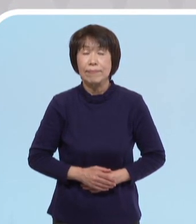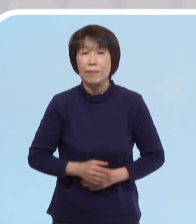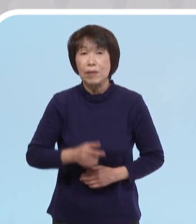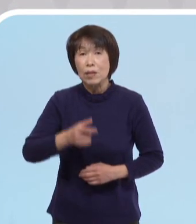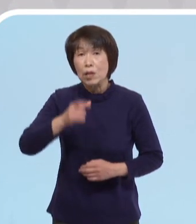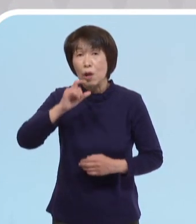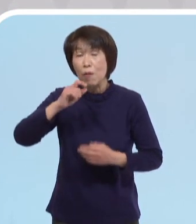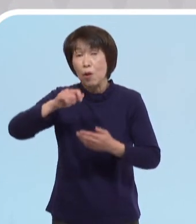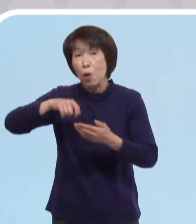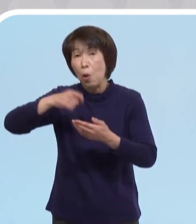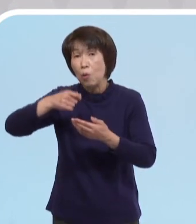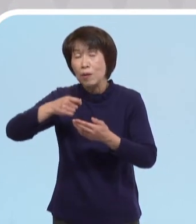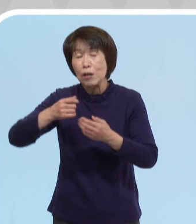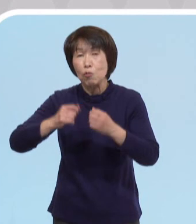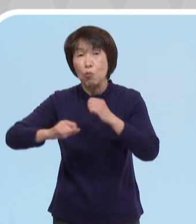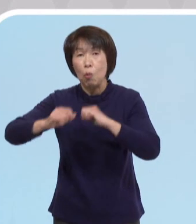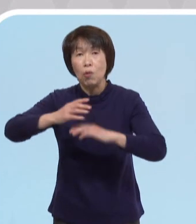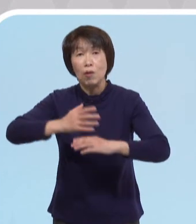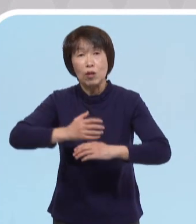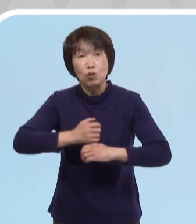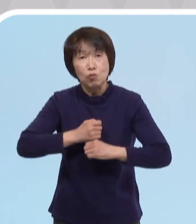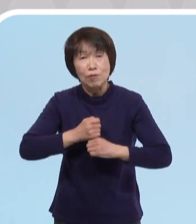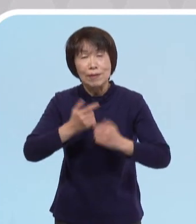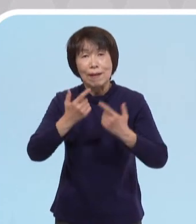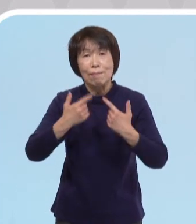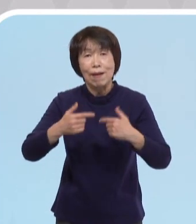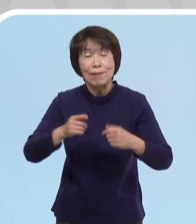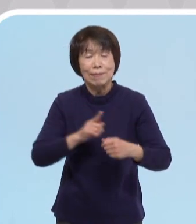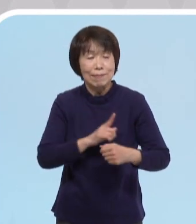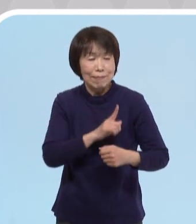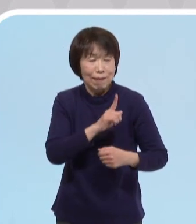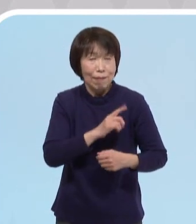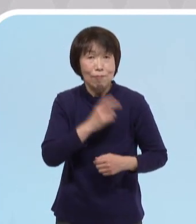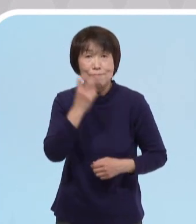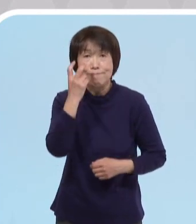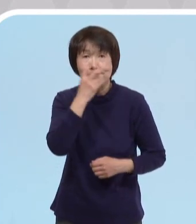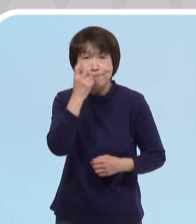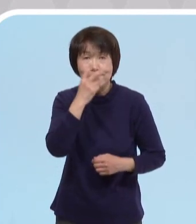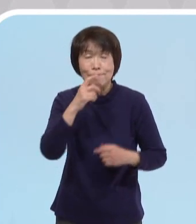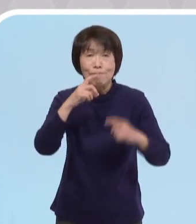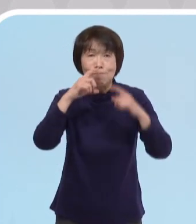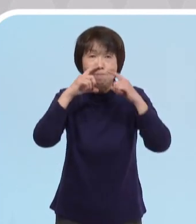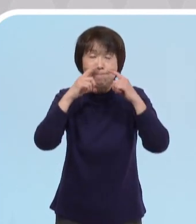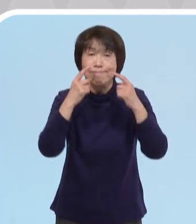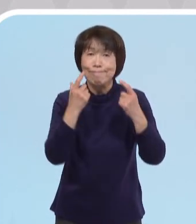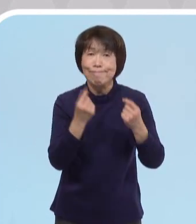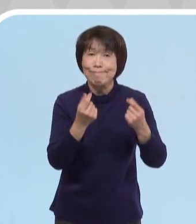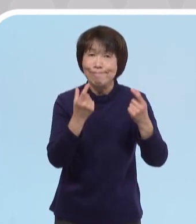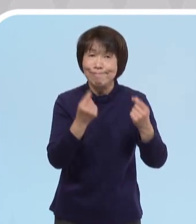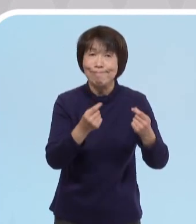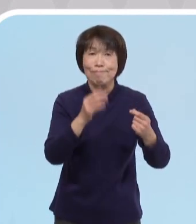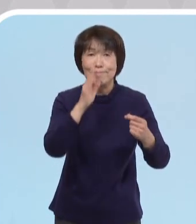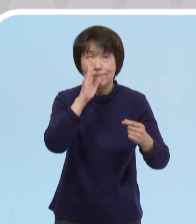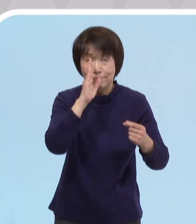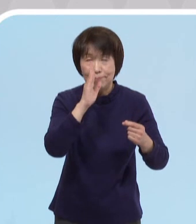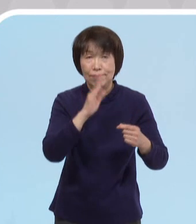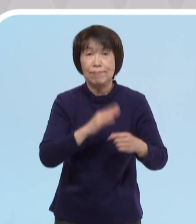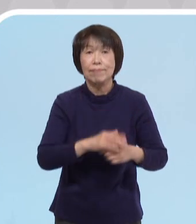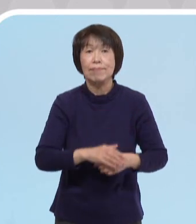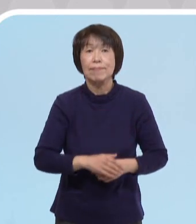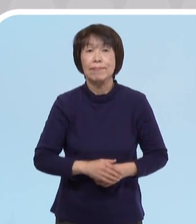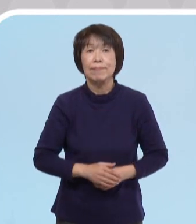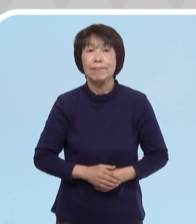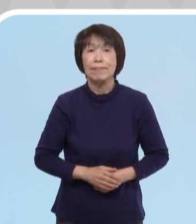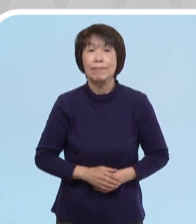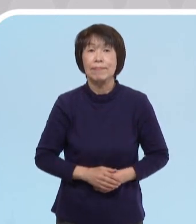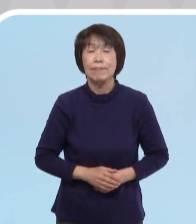飲食などの行動に注意し、毎日の検温、マスク着用などの健康管理を徹底してください